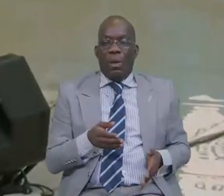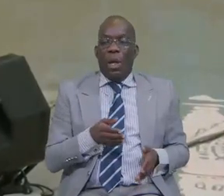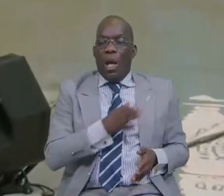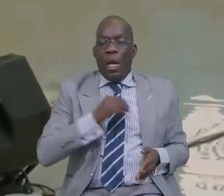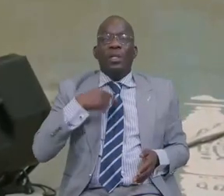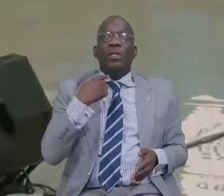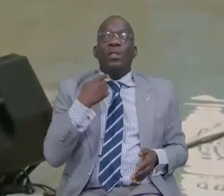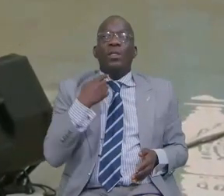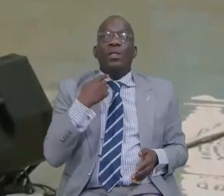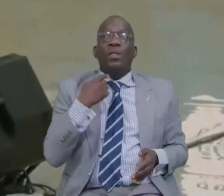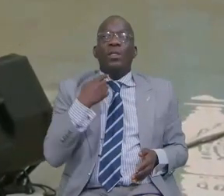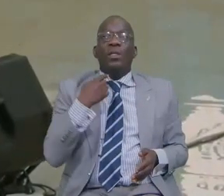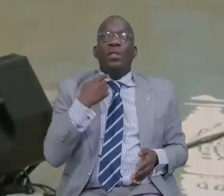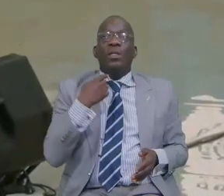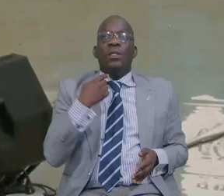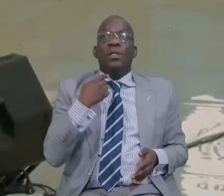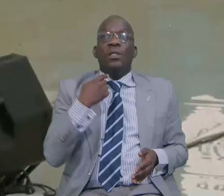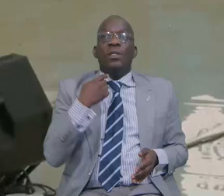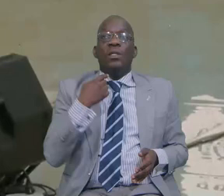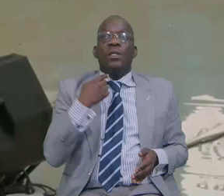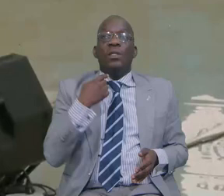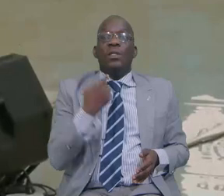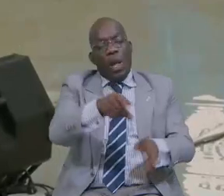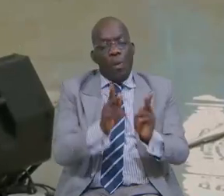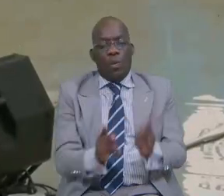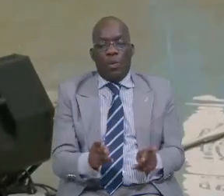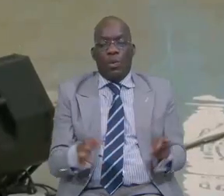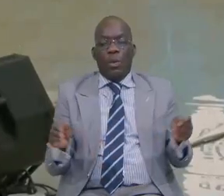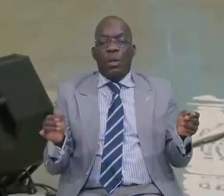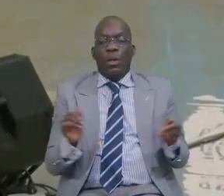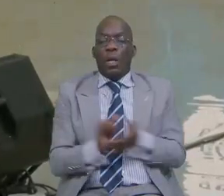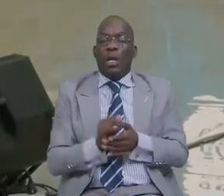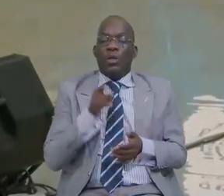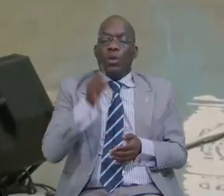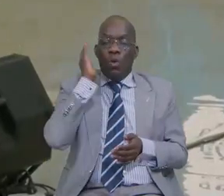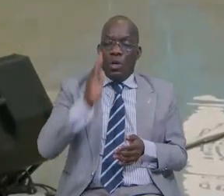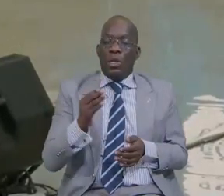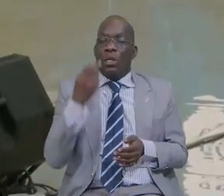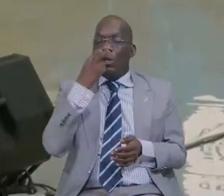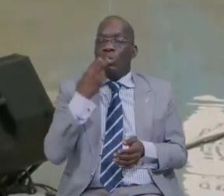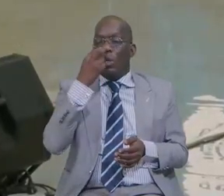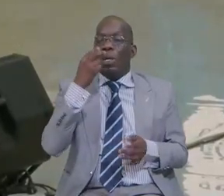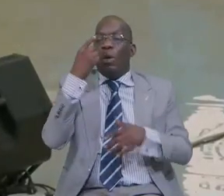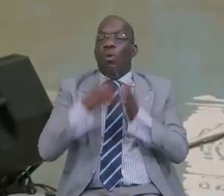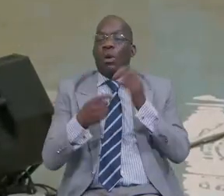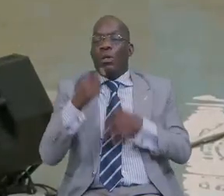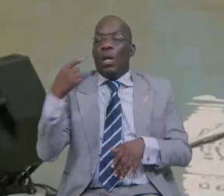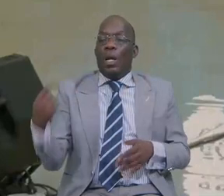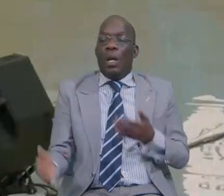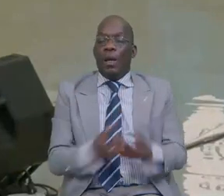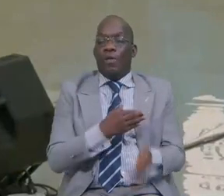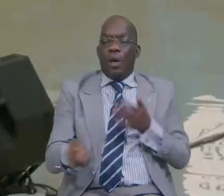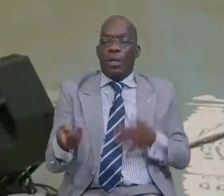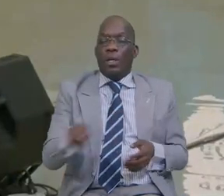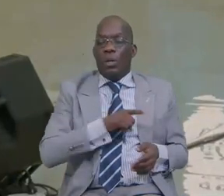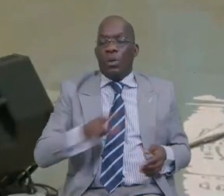Corneille a dit, ce n'est pas moi seulement. J'ai aussi appelé d'autres païens pour t'écouter. Quel que soit ce que Dieu veut